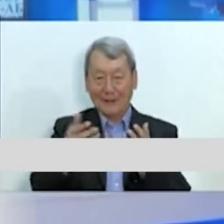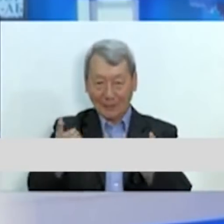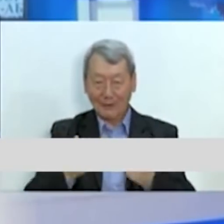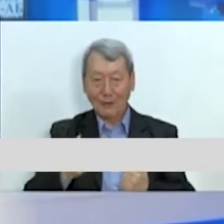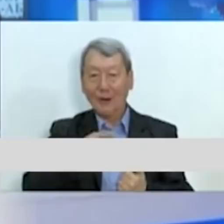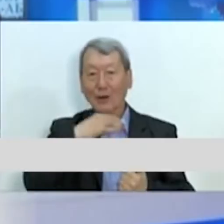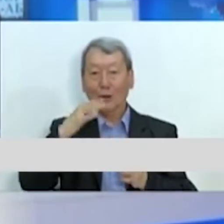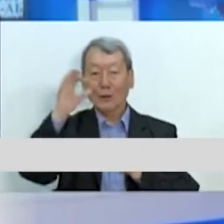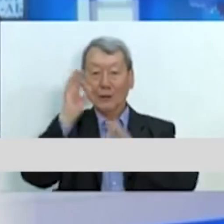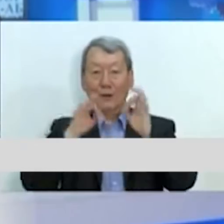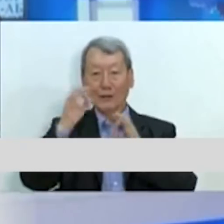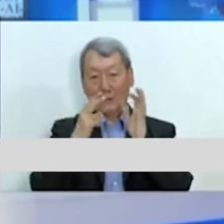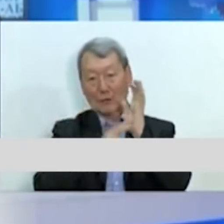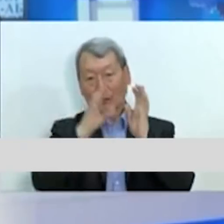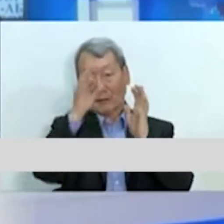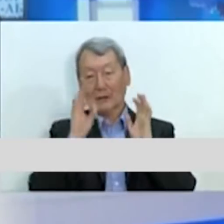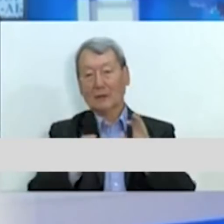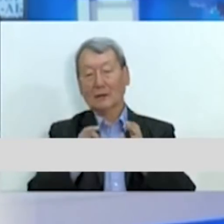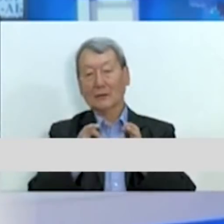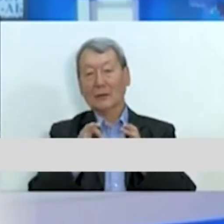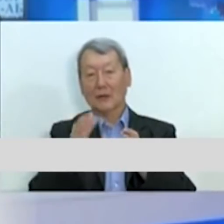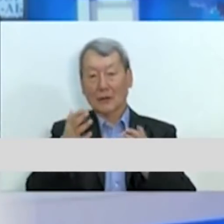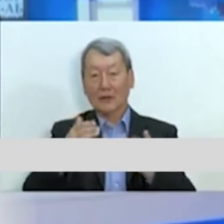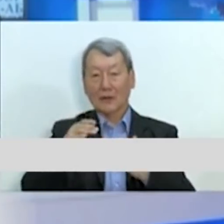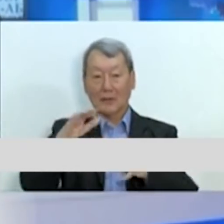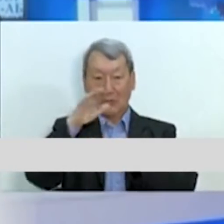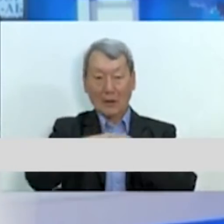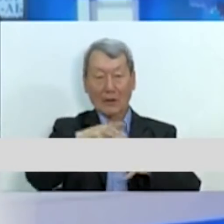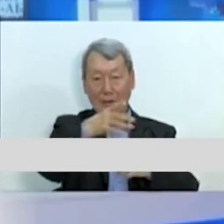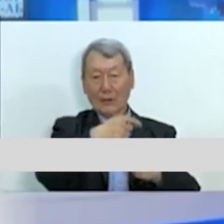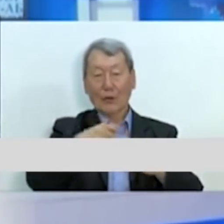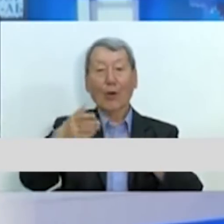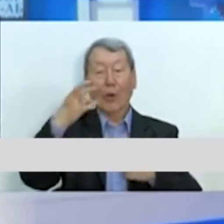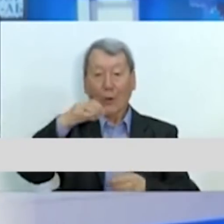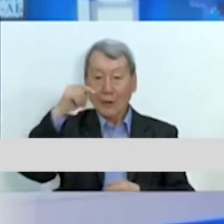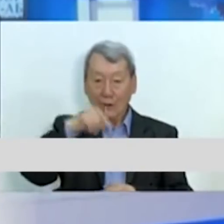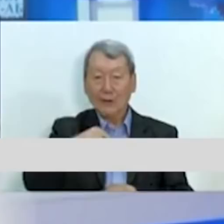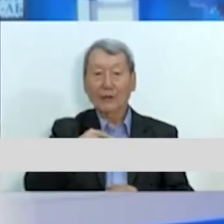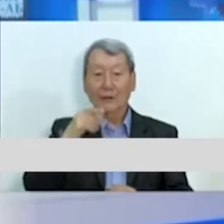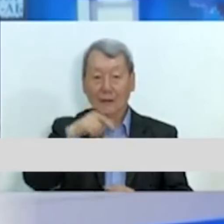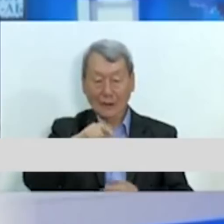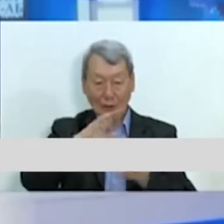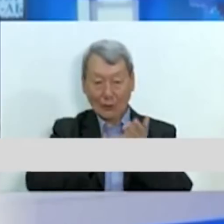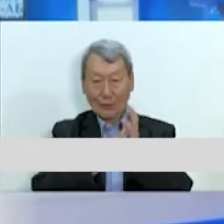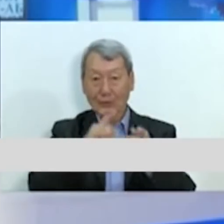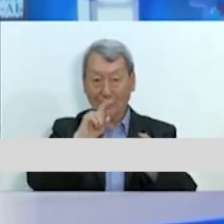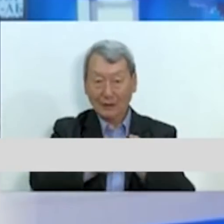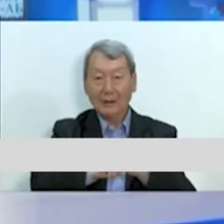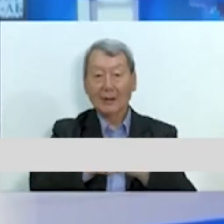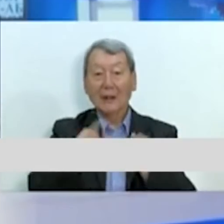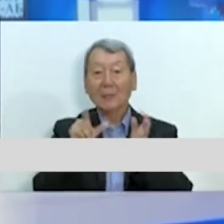бардыгынын көпчүлүк проценти, 70% биздин банктар аркылуу алуучу, бирок ушул шартка